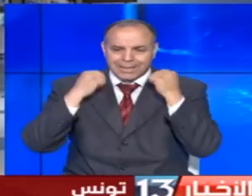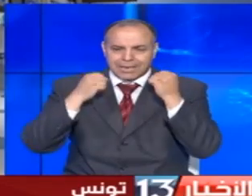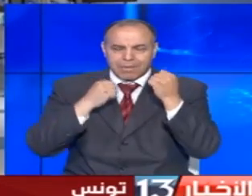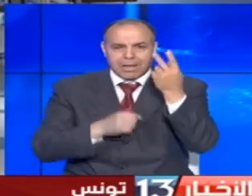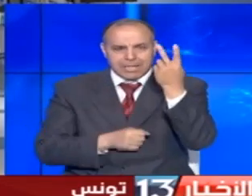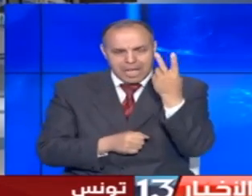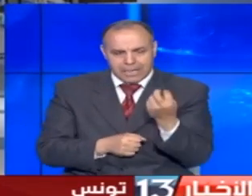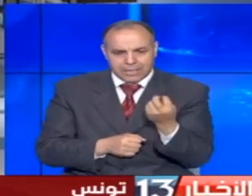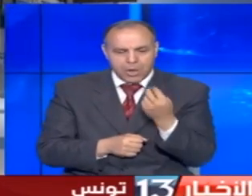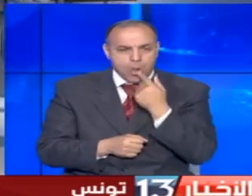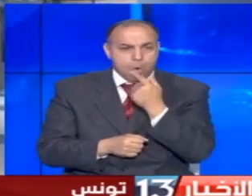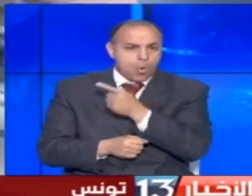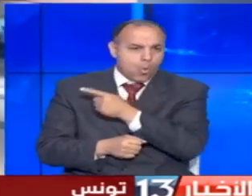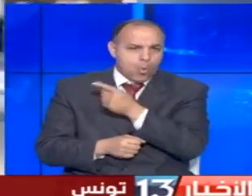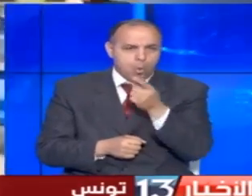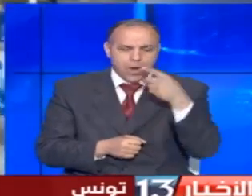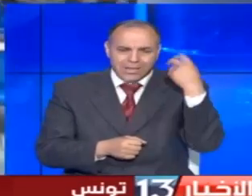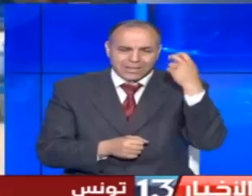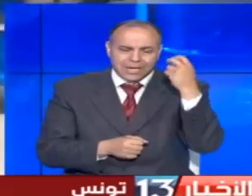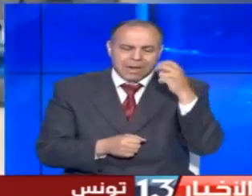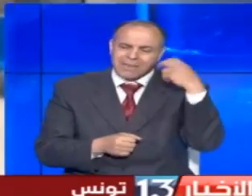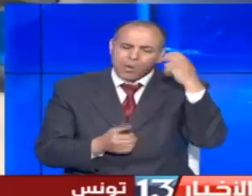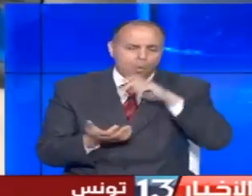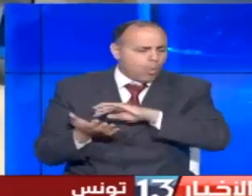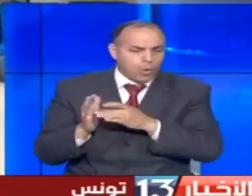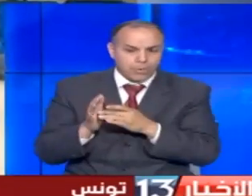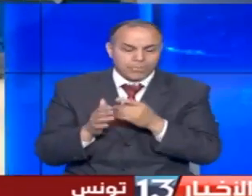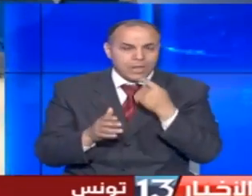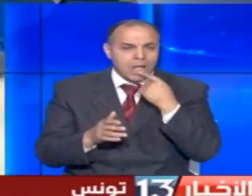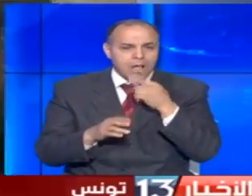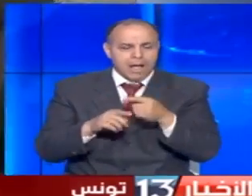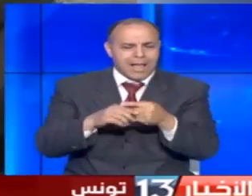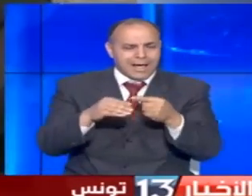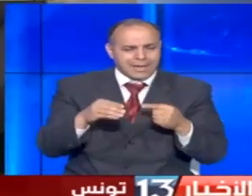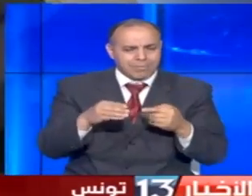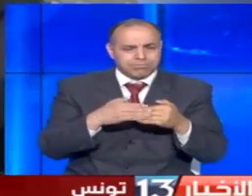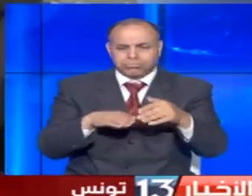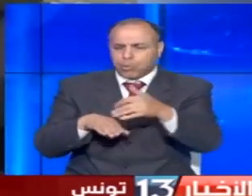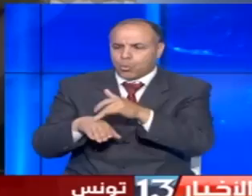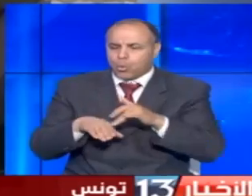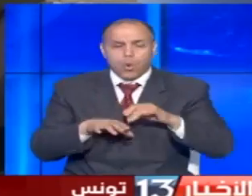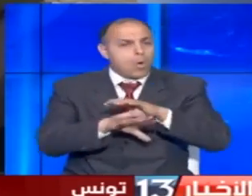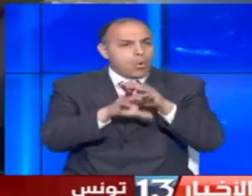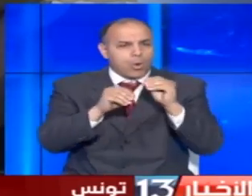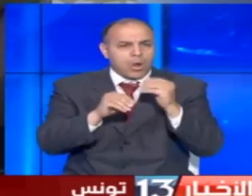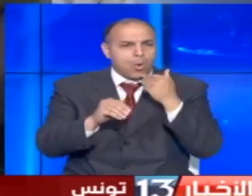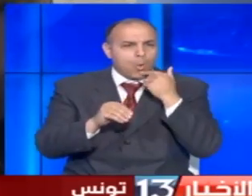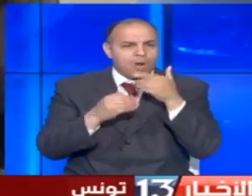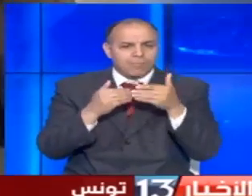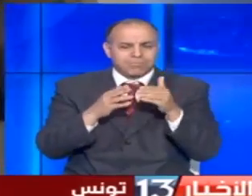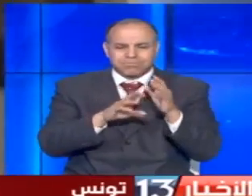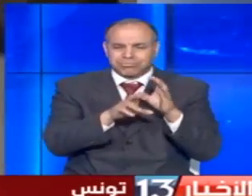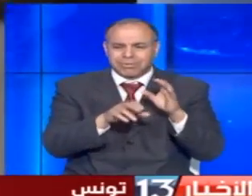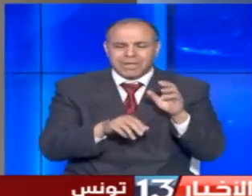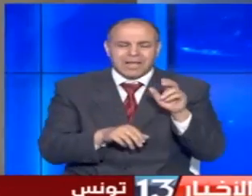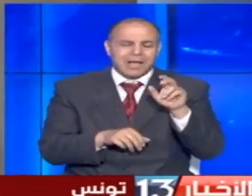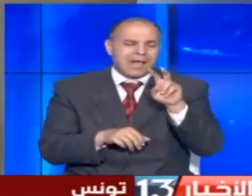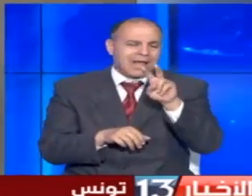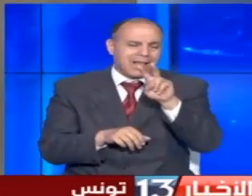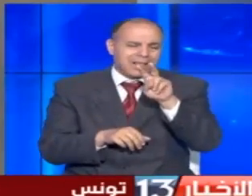بيومين يشمل كافه خطوط الشبكه الحديديه البعيده والاحواز على خلفيه عدم فتح الخط رقم